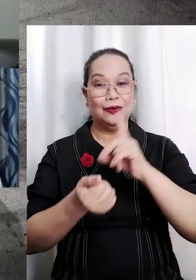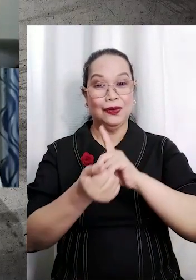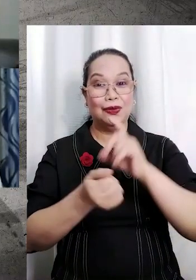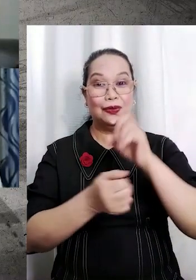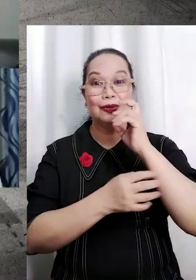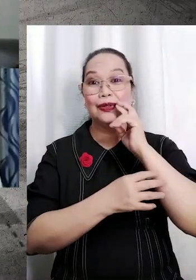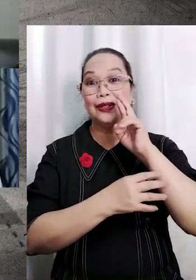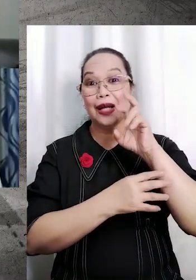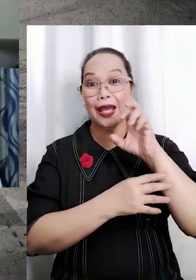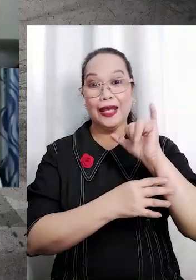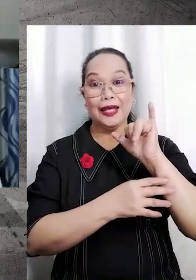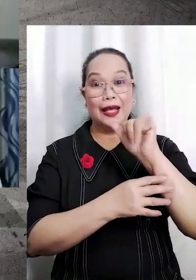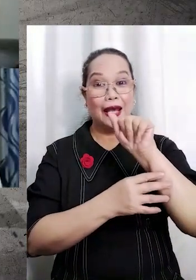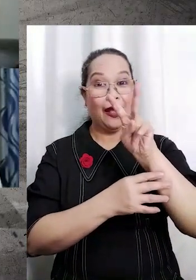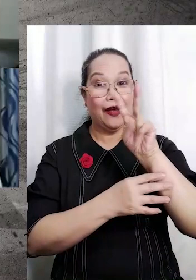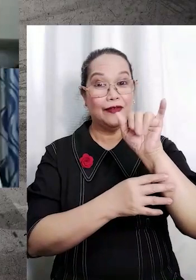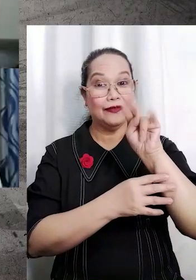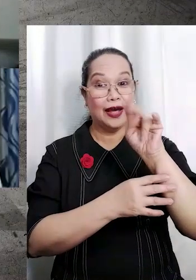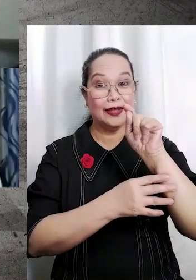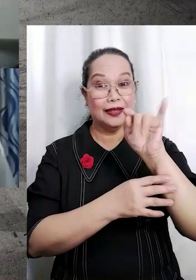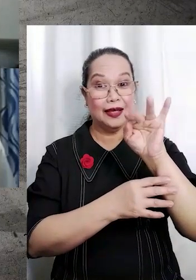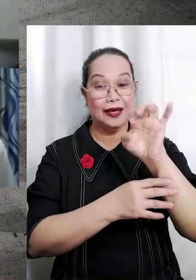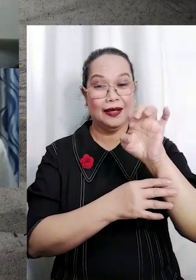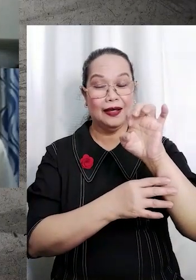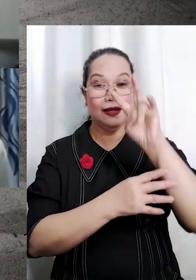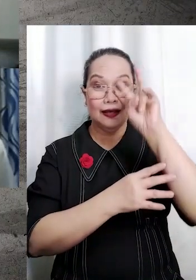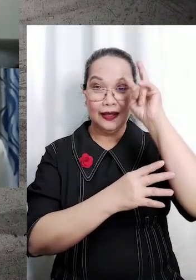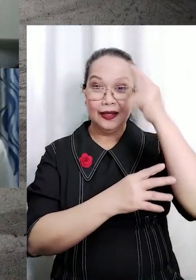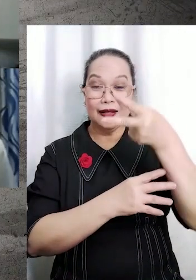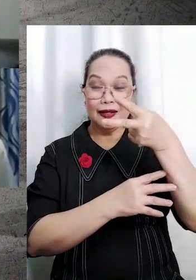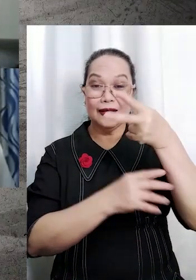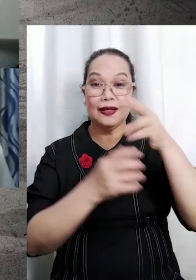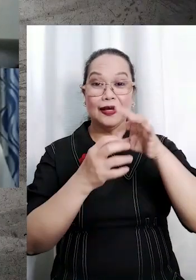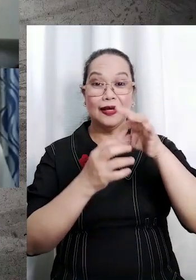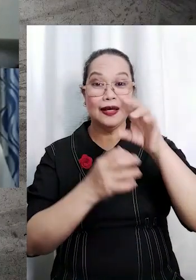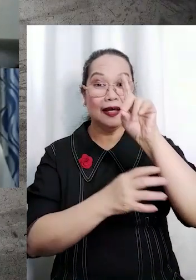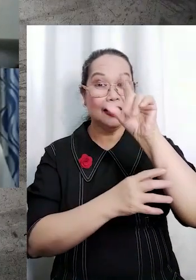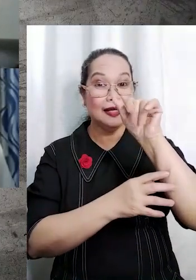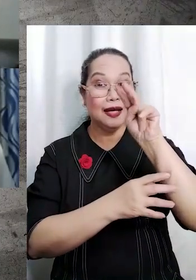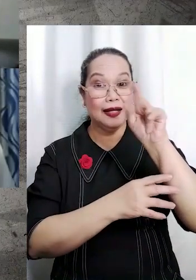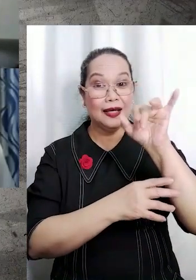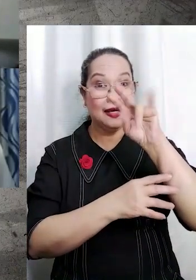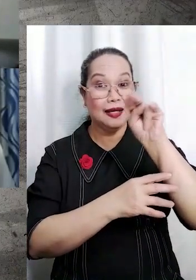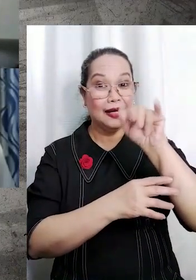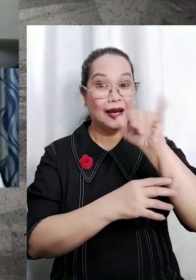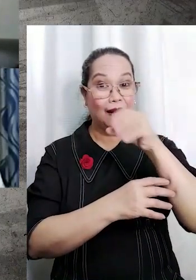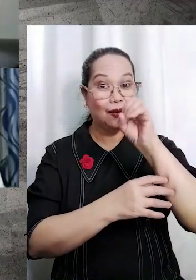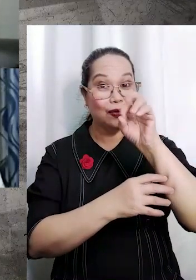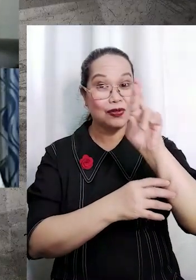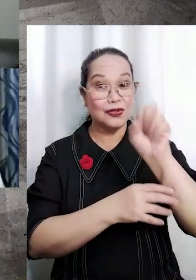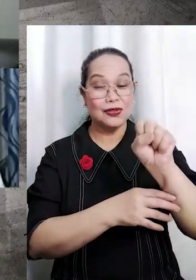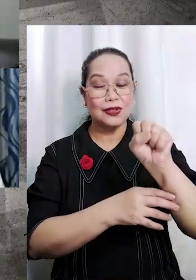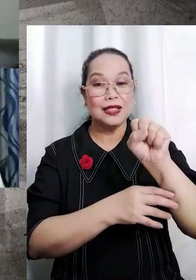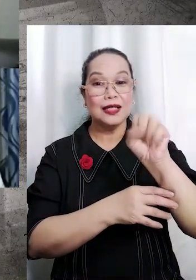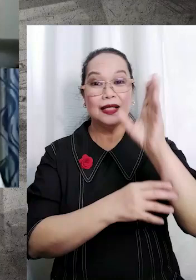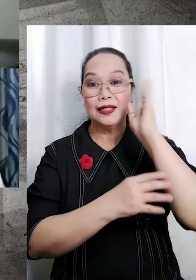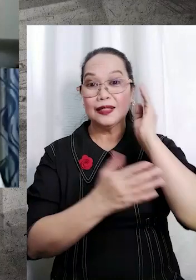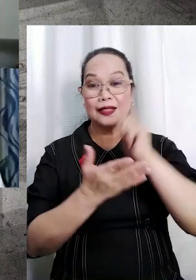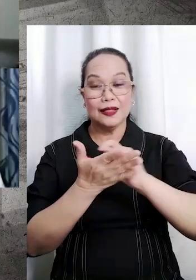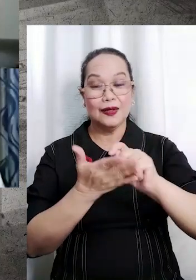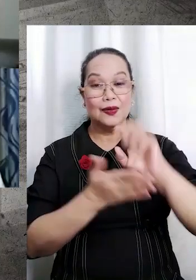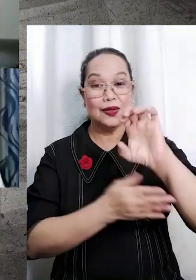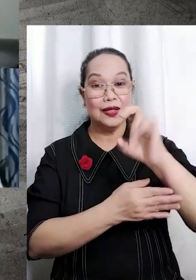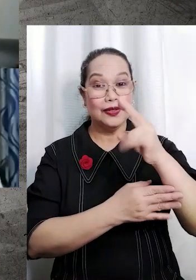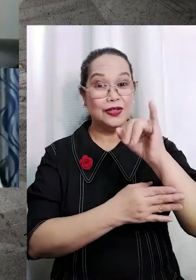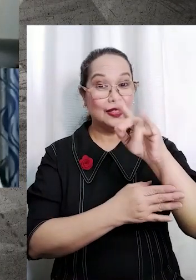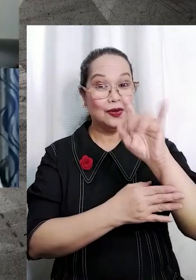ngayon ay ang Dr. Ray Abante. Ang vice chairman po ay ang ating kapatid na Danny Nahos. Ang secretary po ay